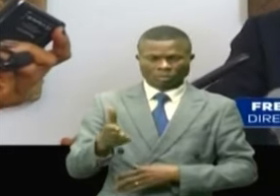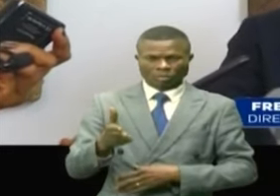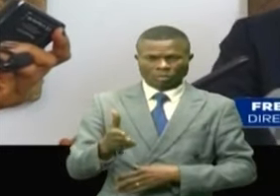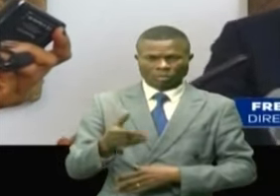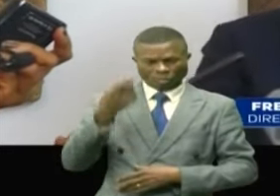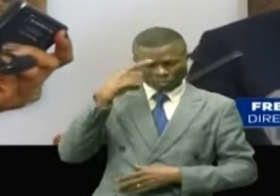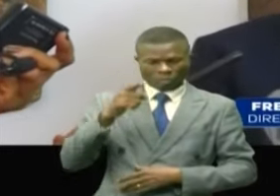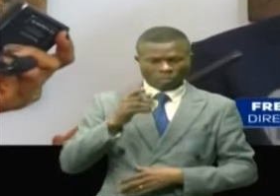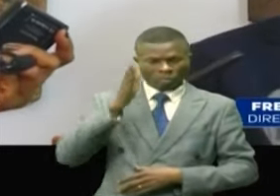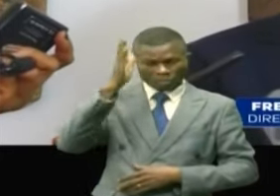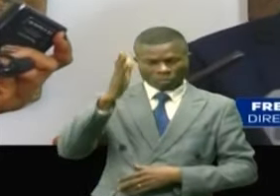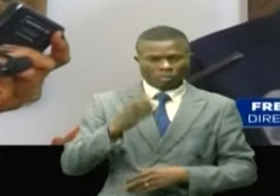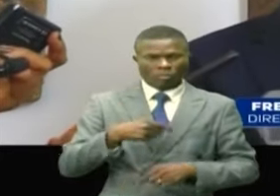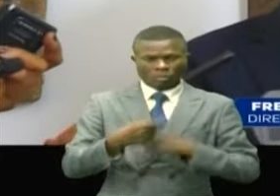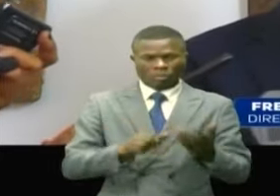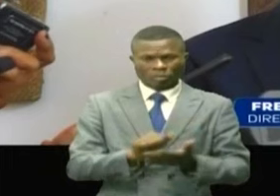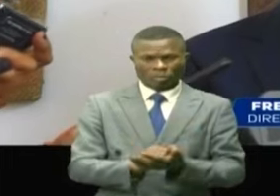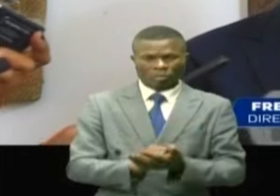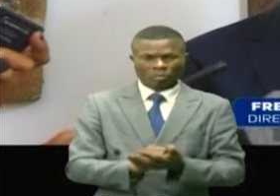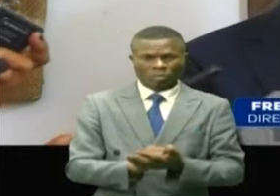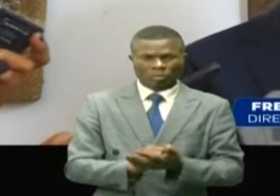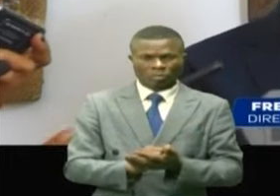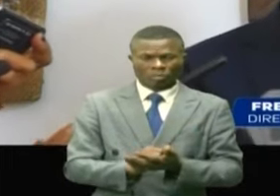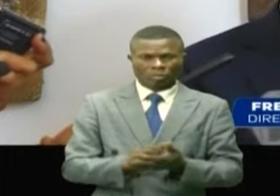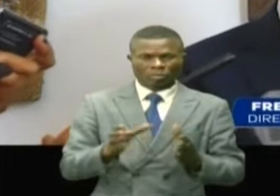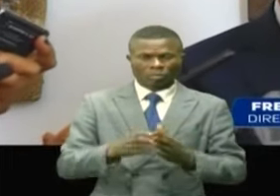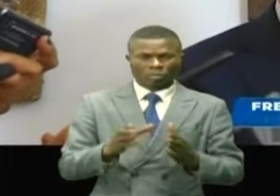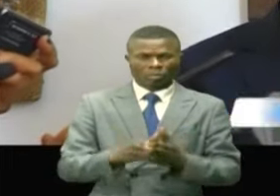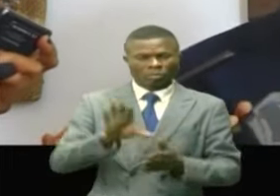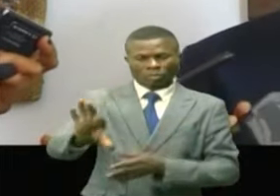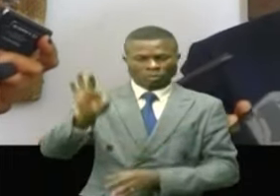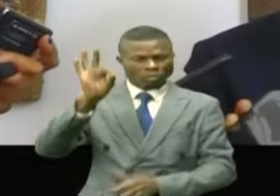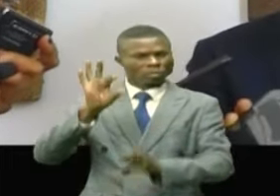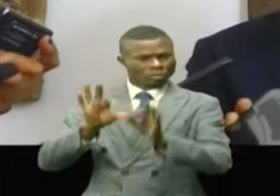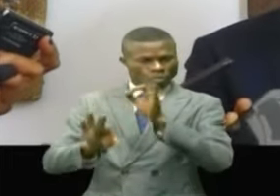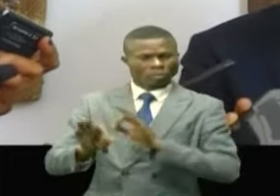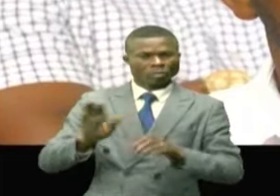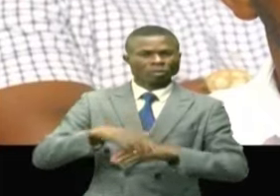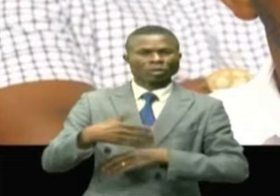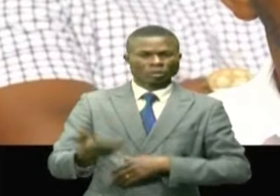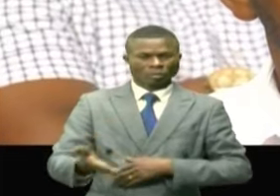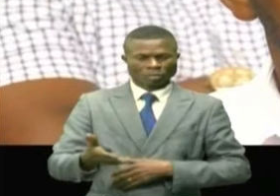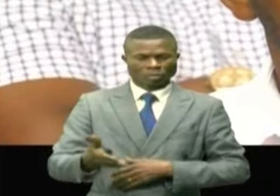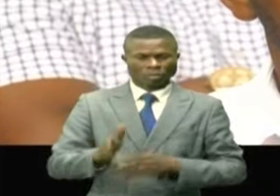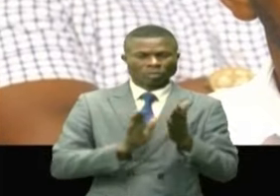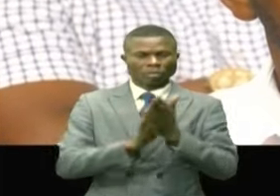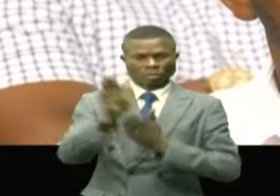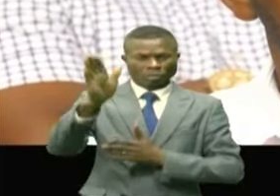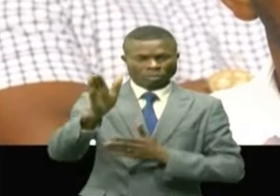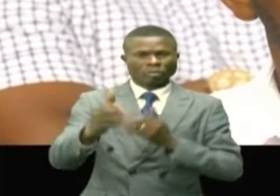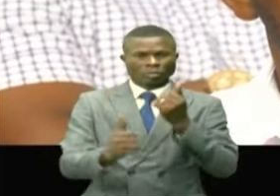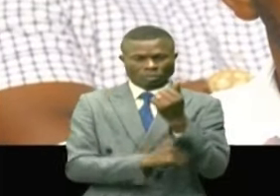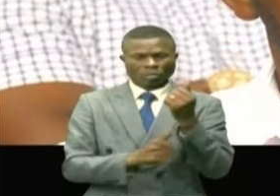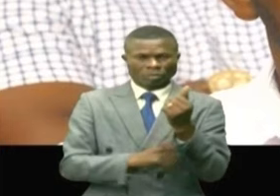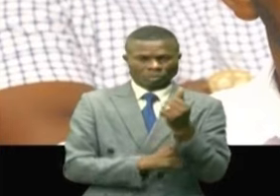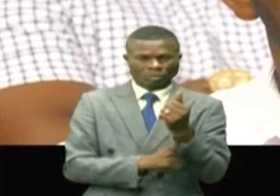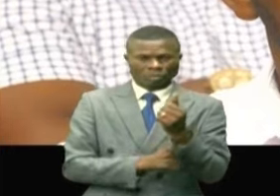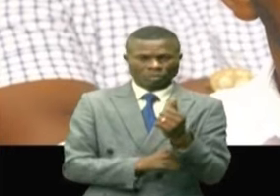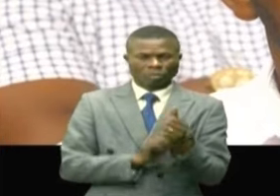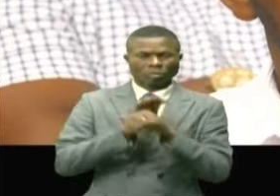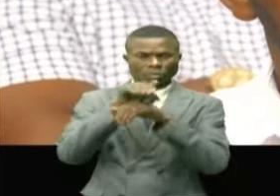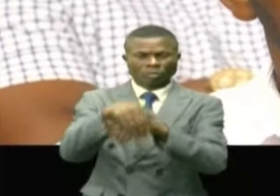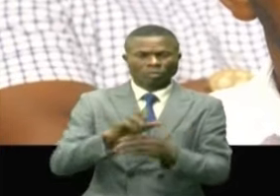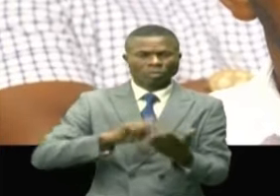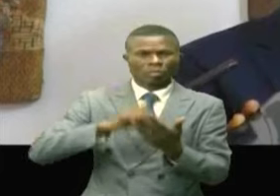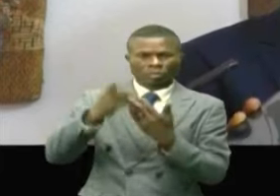très prochainement et sur base d'une d'une procédure de sélection euh une quinzaine de participants seront admis au programme de